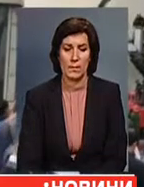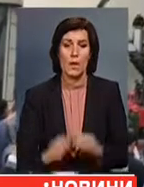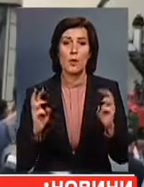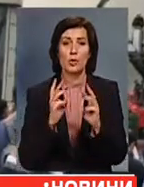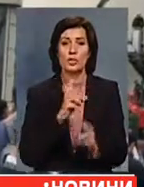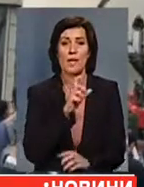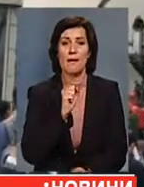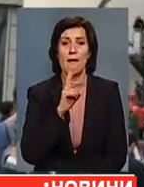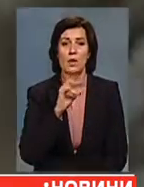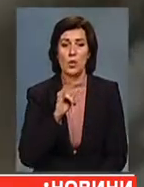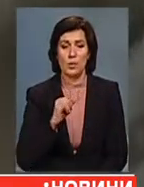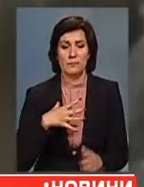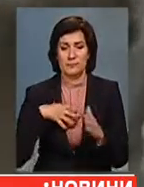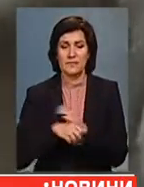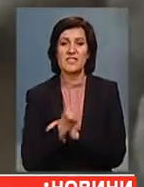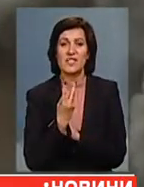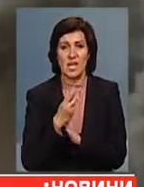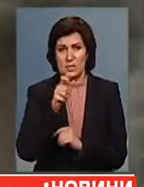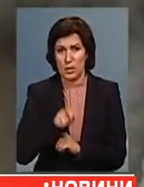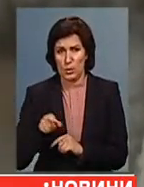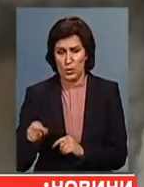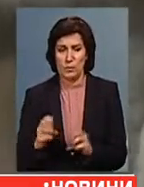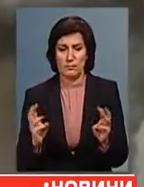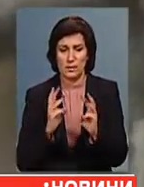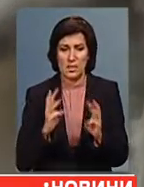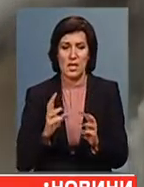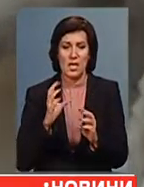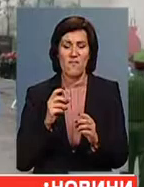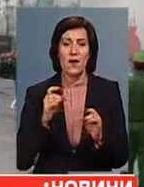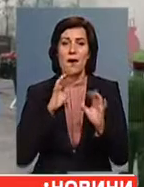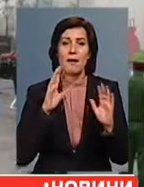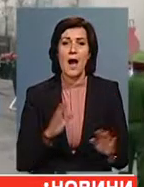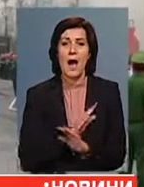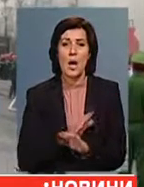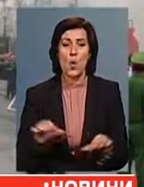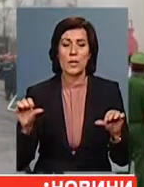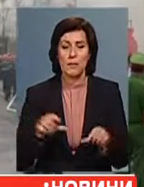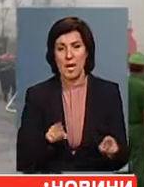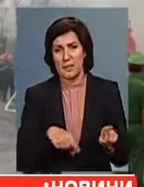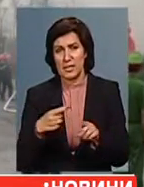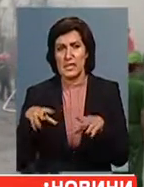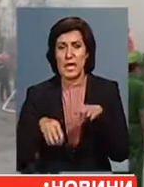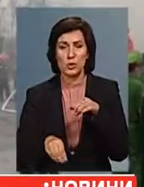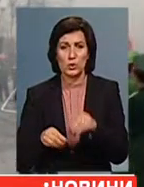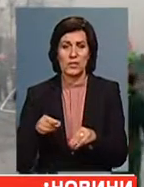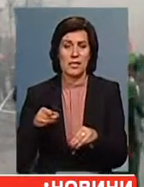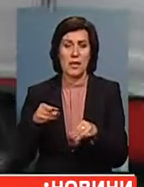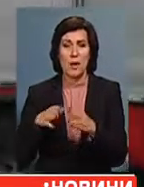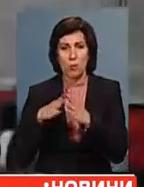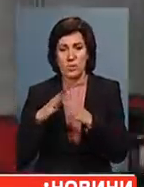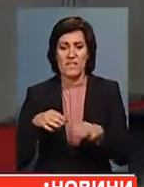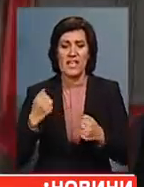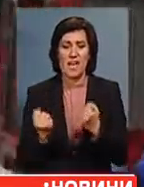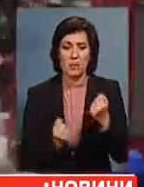Пожежа в Ханої забрала життя 13 людей. Полум'я спалахнула в караоке-барі, потім перекинулася на сусідні будівлі й автомобілі.